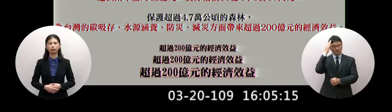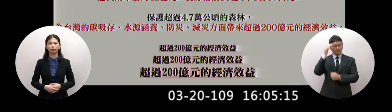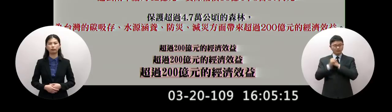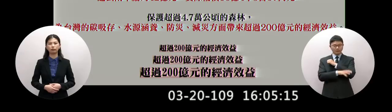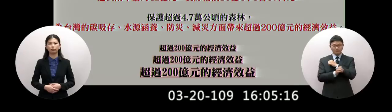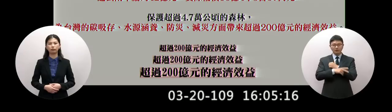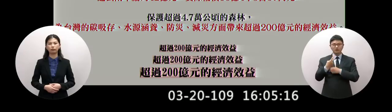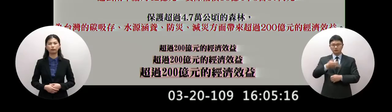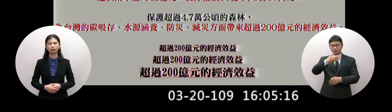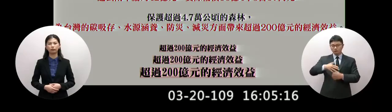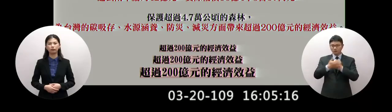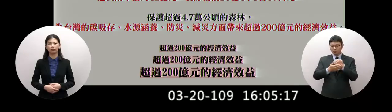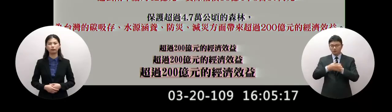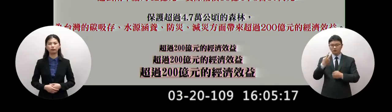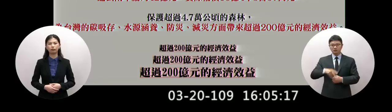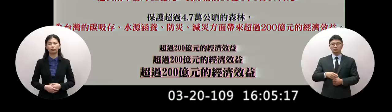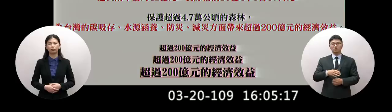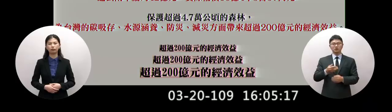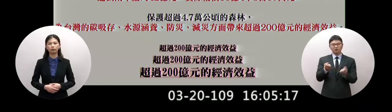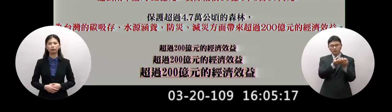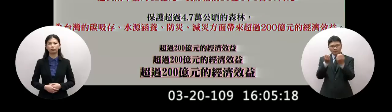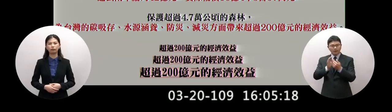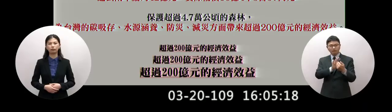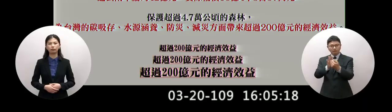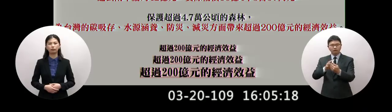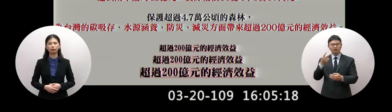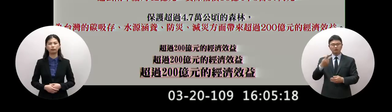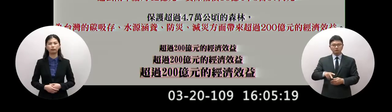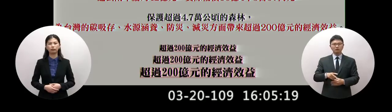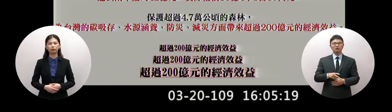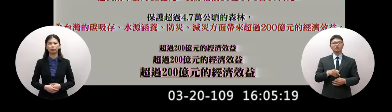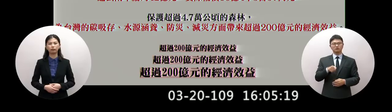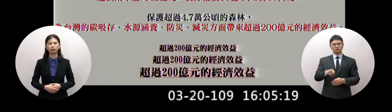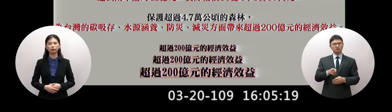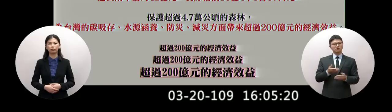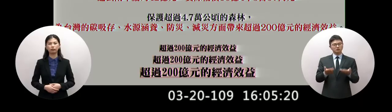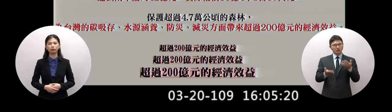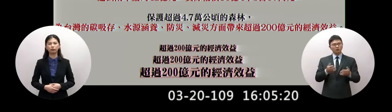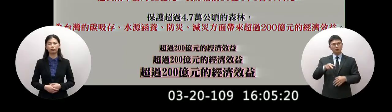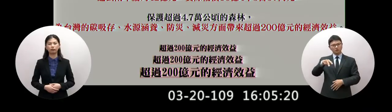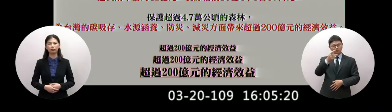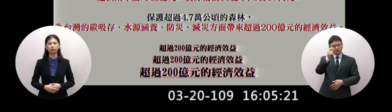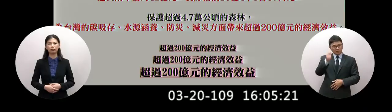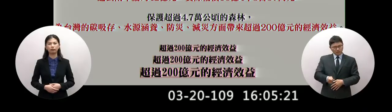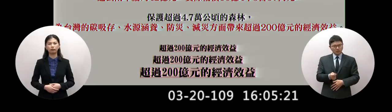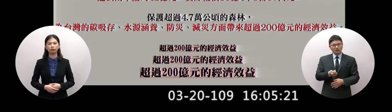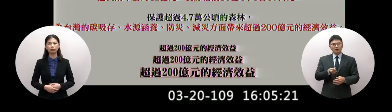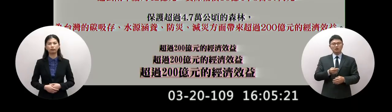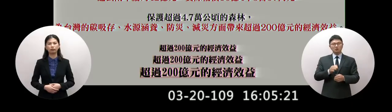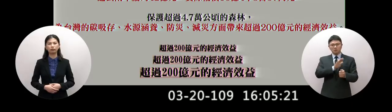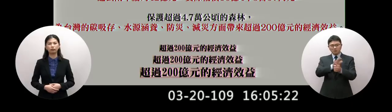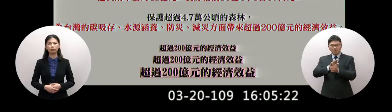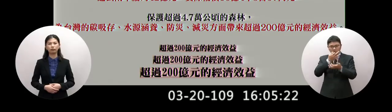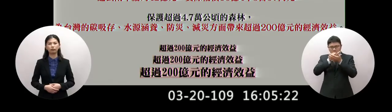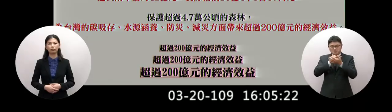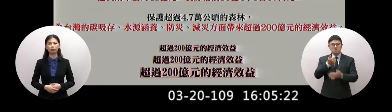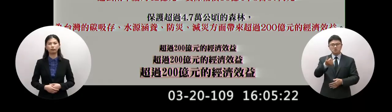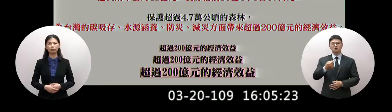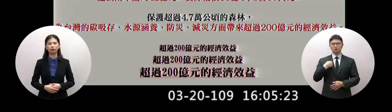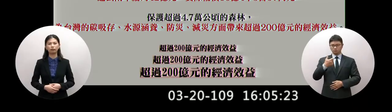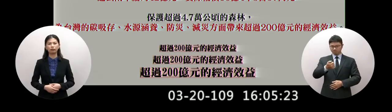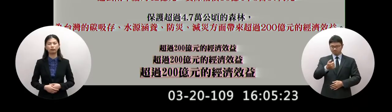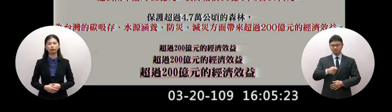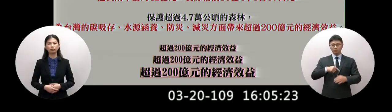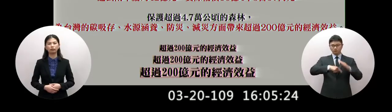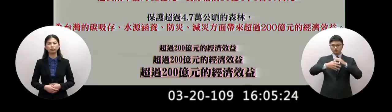涵养、防灾、减灾方面带来了超过200亿元的经济效益。在这里，我要再一次谢谢